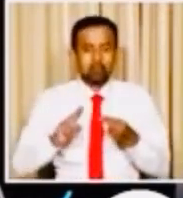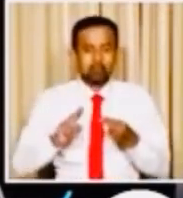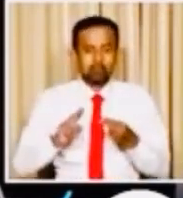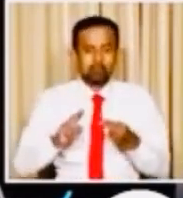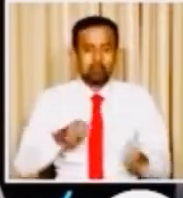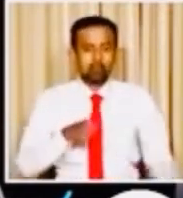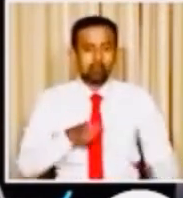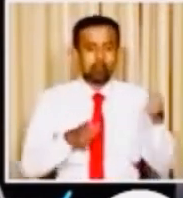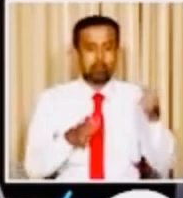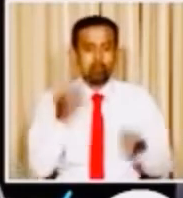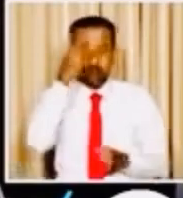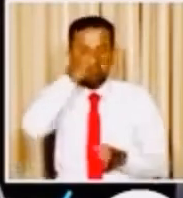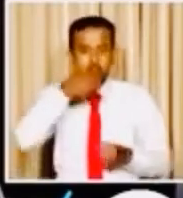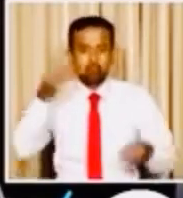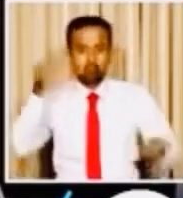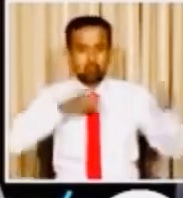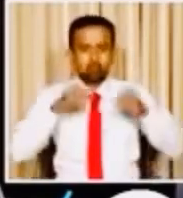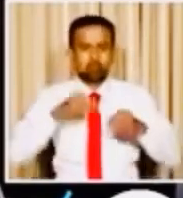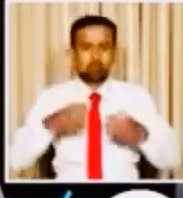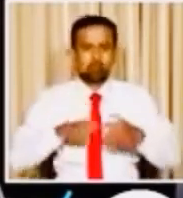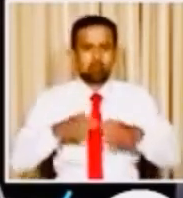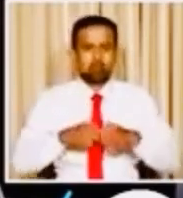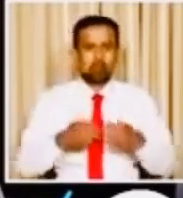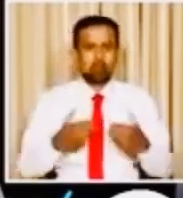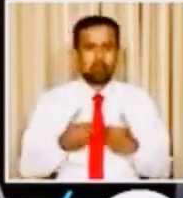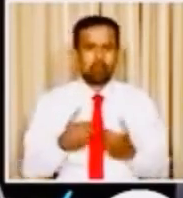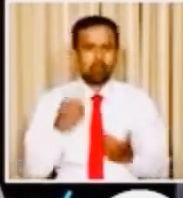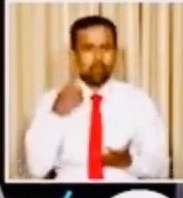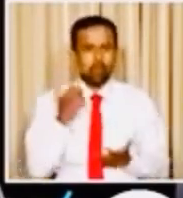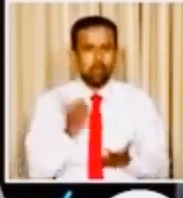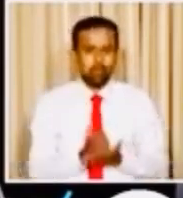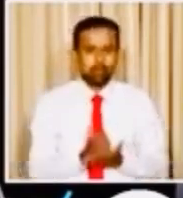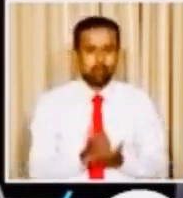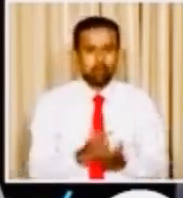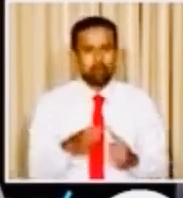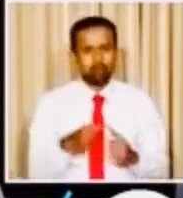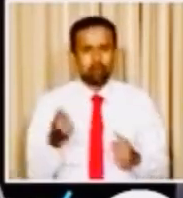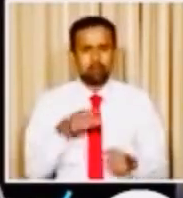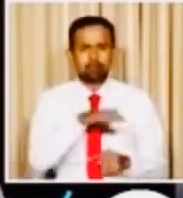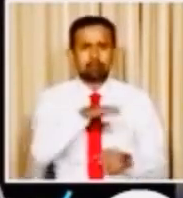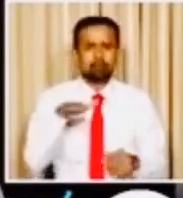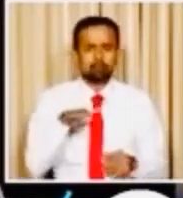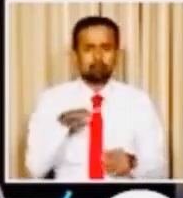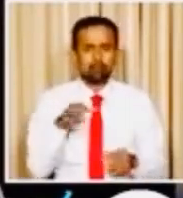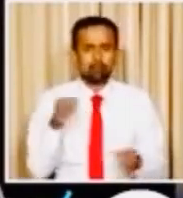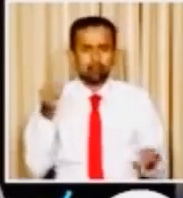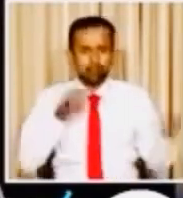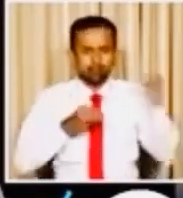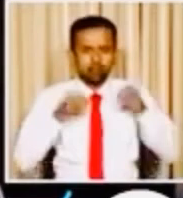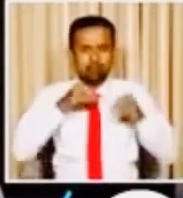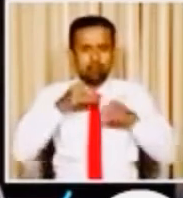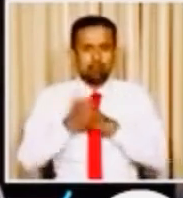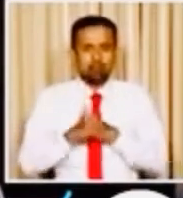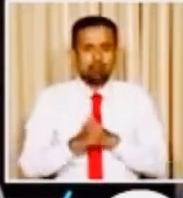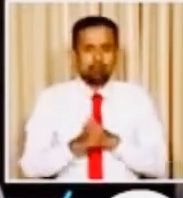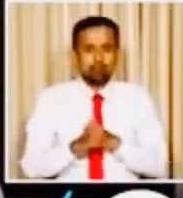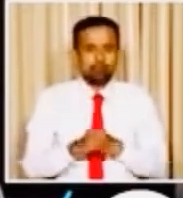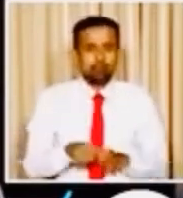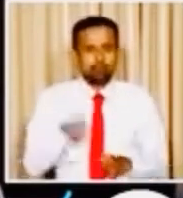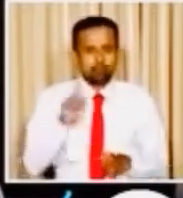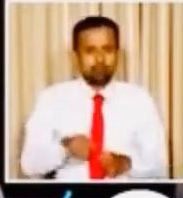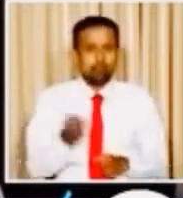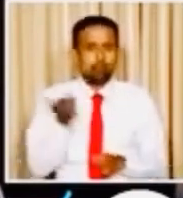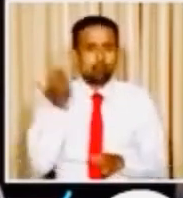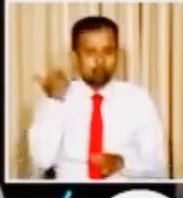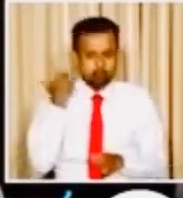අයගේ ත්‍රිරෝද රථේ ඒ අය මොඩිෆයි කරගත්තාම මොකද අපිට තියෙන අමාරු? එක වෙනම ශේෂ්ත්‍රයක් ඒ කොටස් නිර්මාණය කරන්නේ. ඒ අනුමැතිය අපි පහුගිය